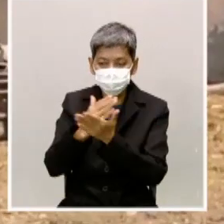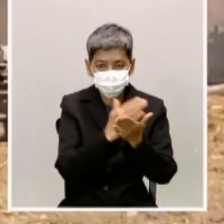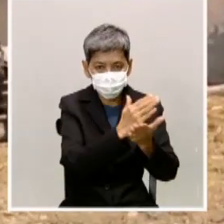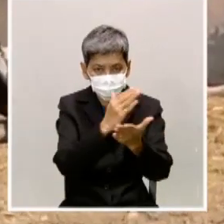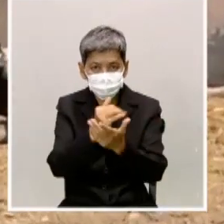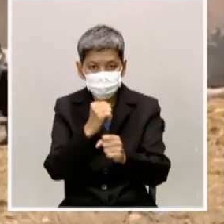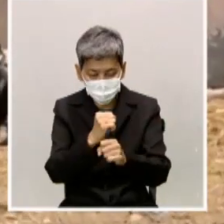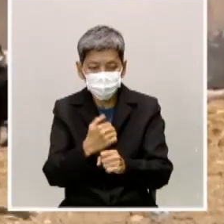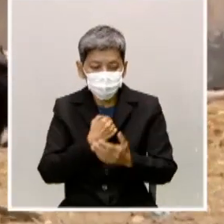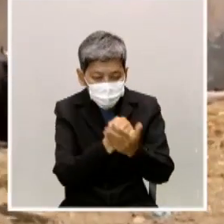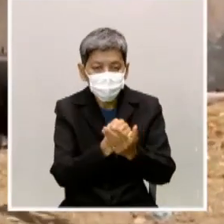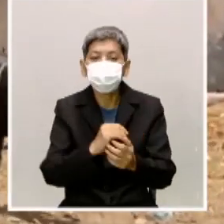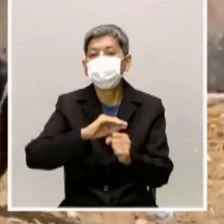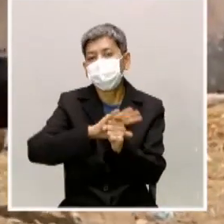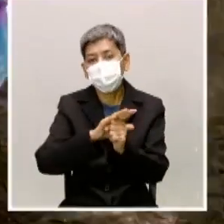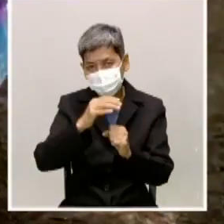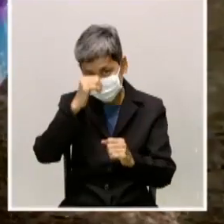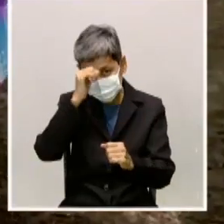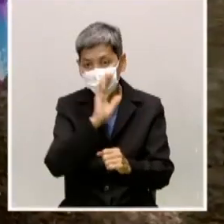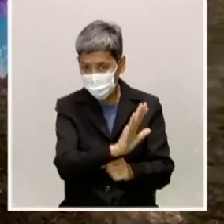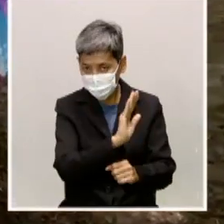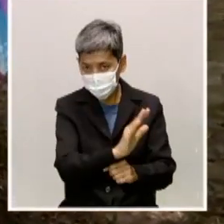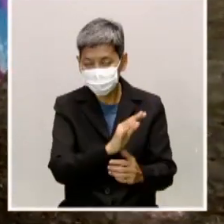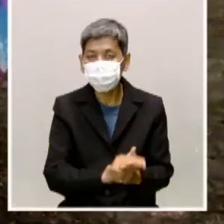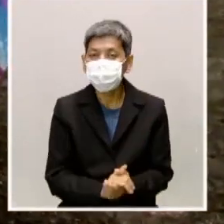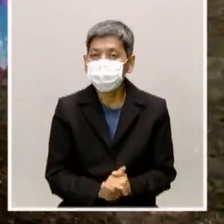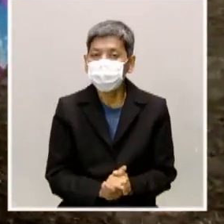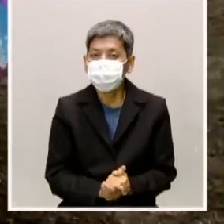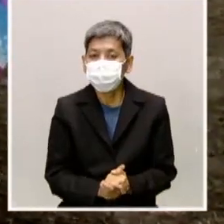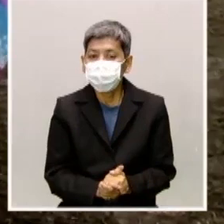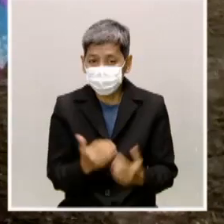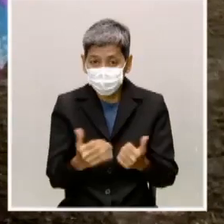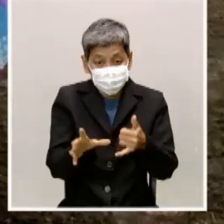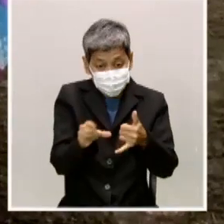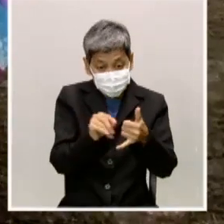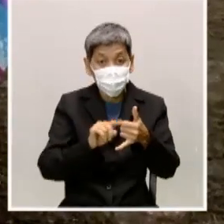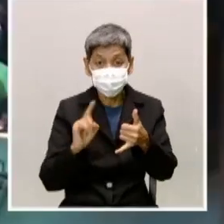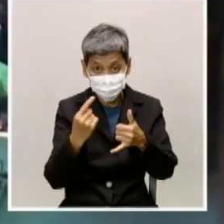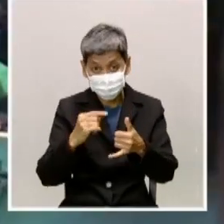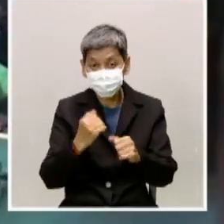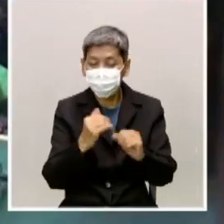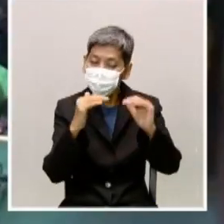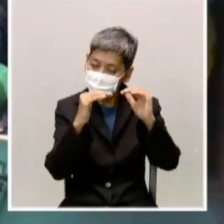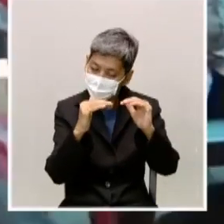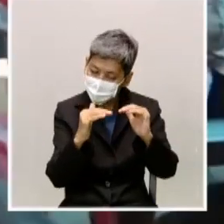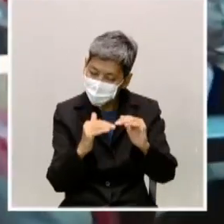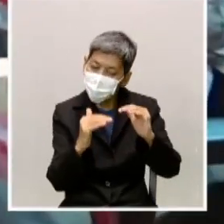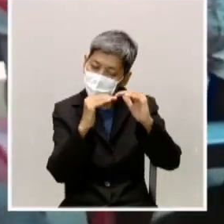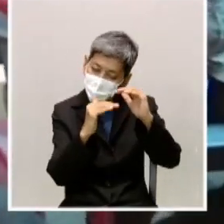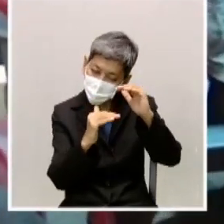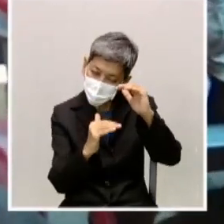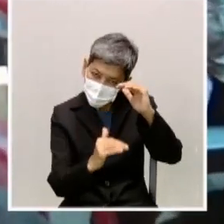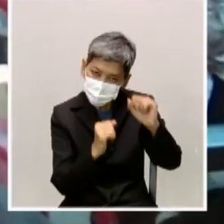างๆเพื่อจะหันมารับมือกับวิกฤตโควิดในประเทศของตัวเองค่ะแม้ว่าผู้ติดเชื้อรายใหม่ในอินเดียจะลดลงแล้วเหลือประมา